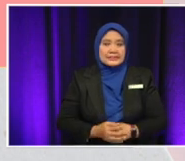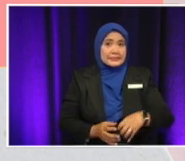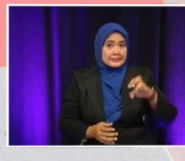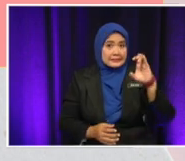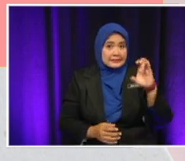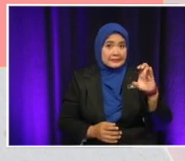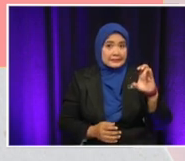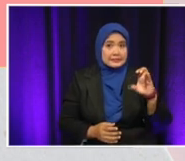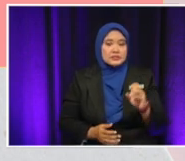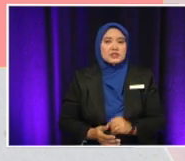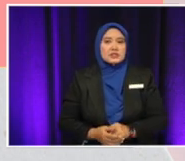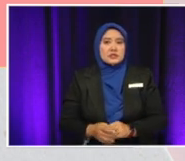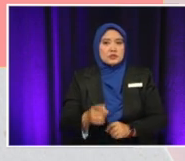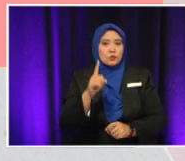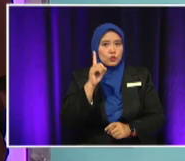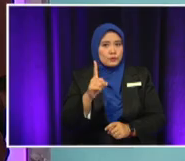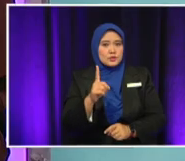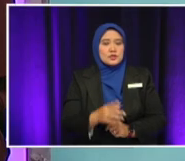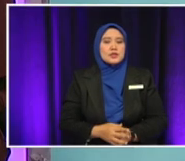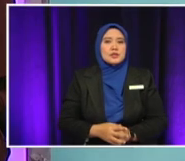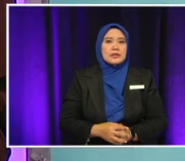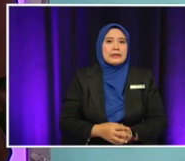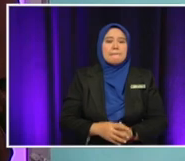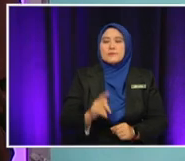jadi apapun sebelum kita